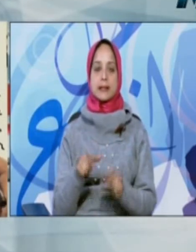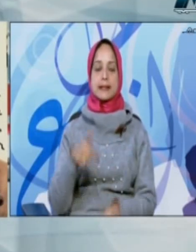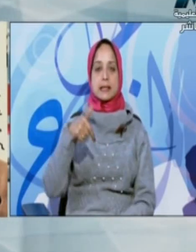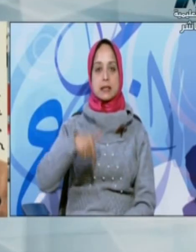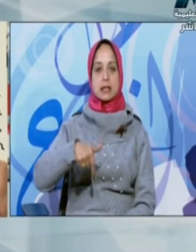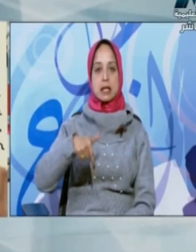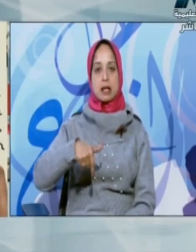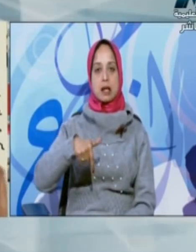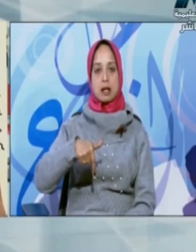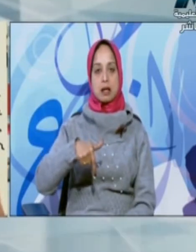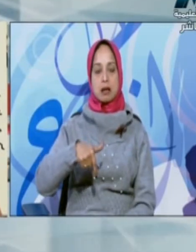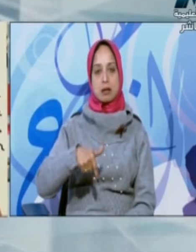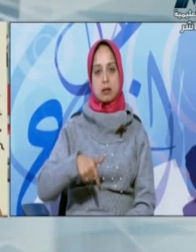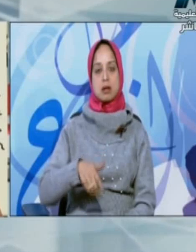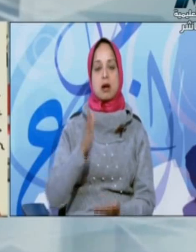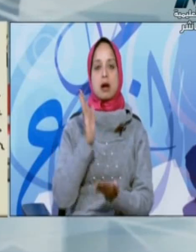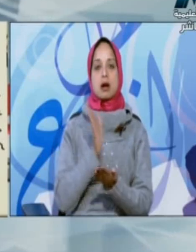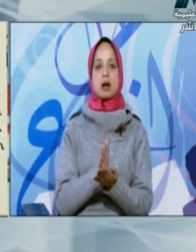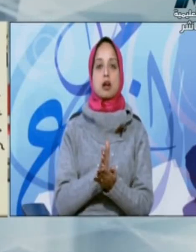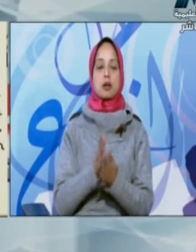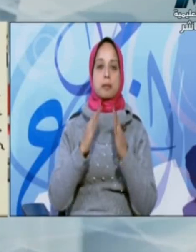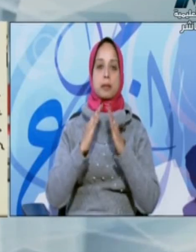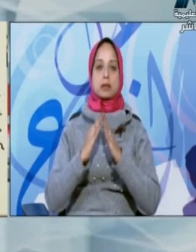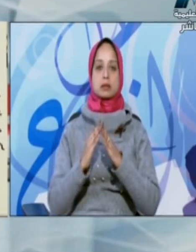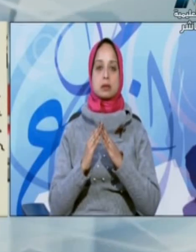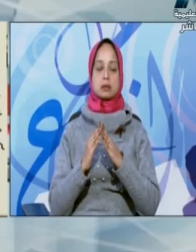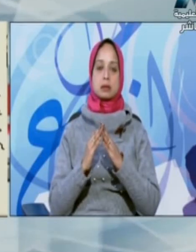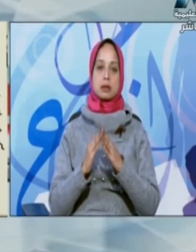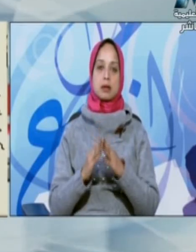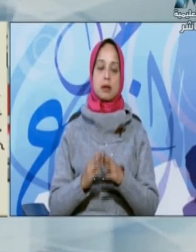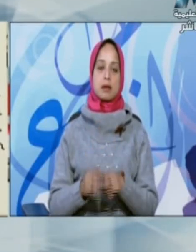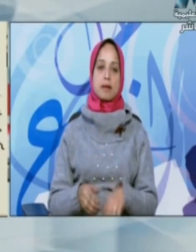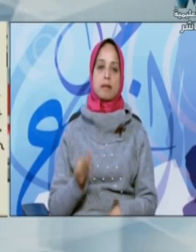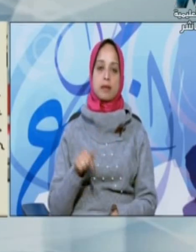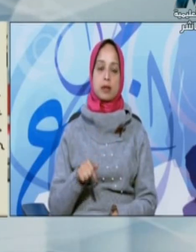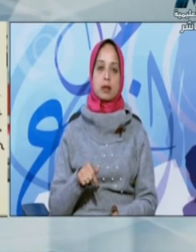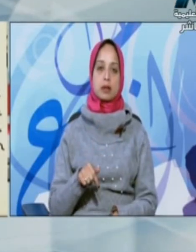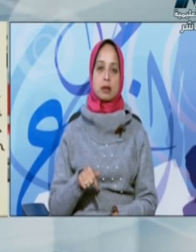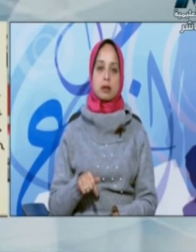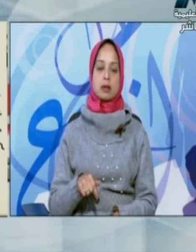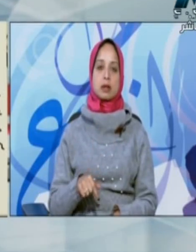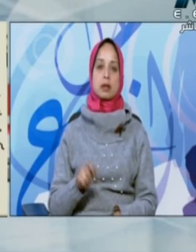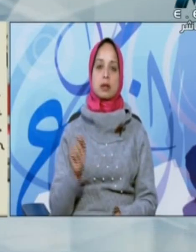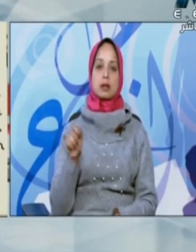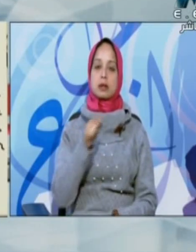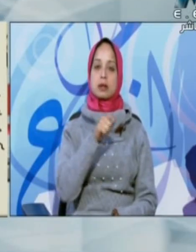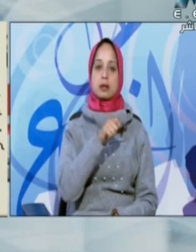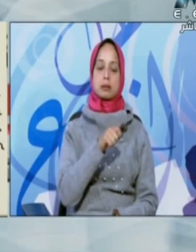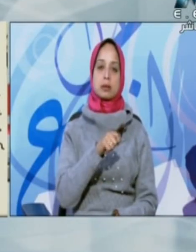ستة، حق مصر في عقد